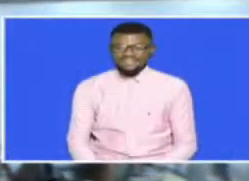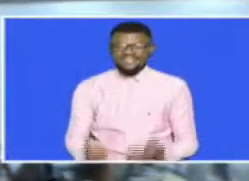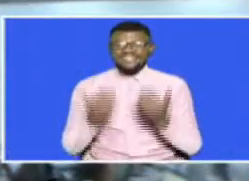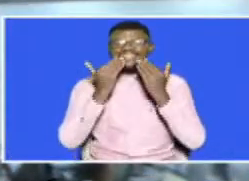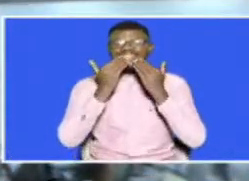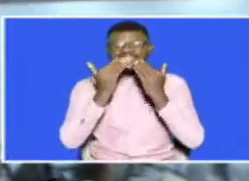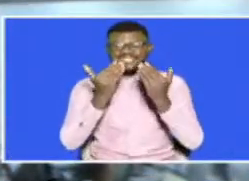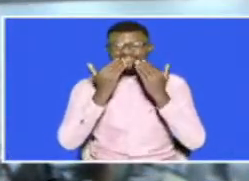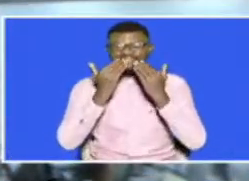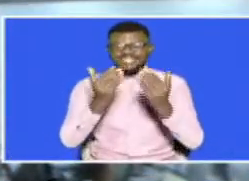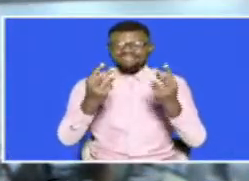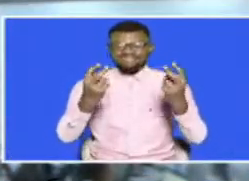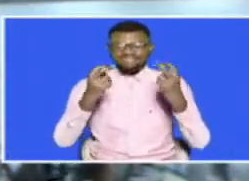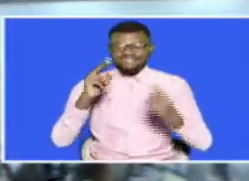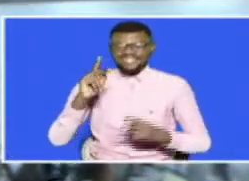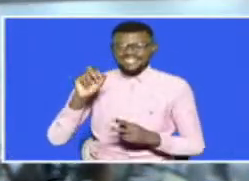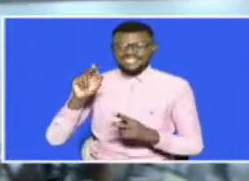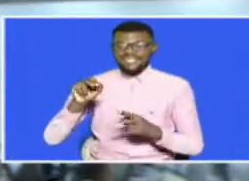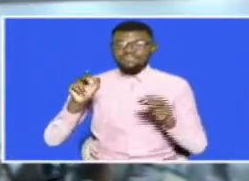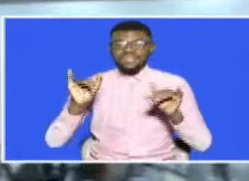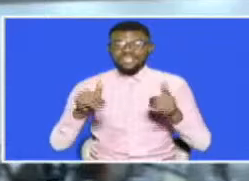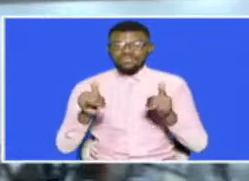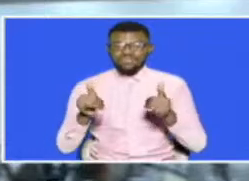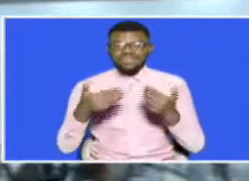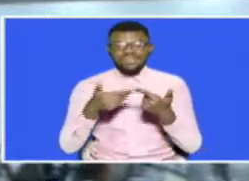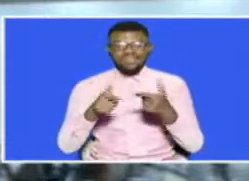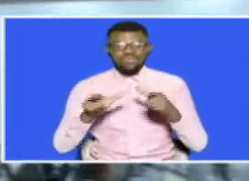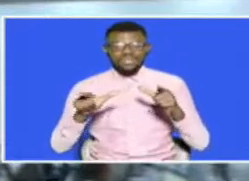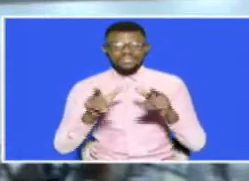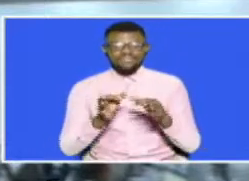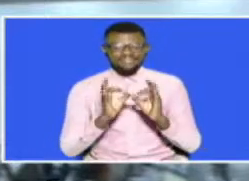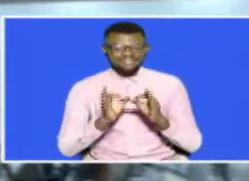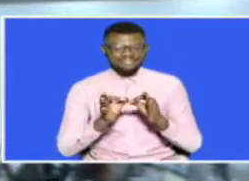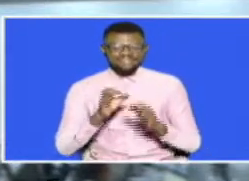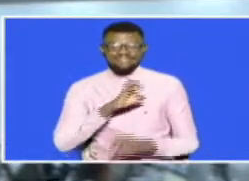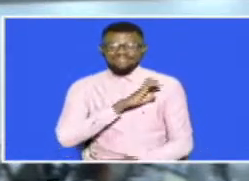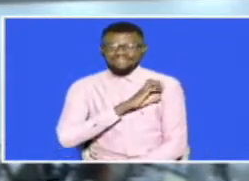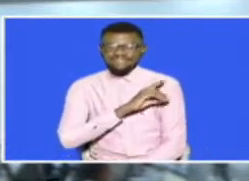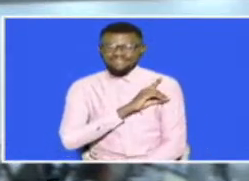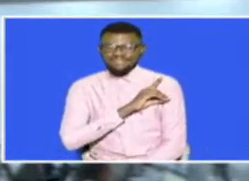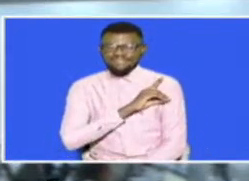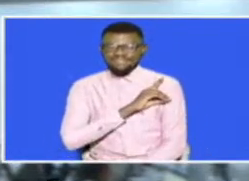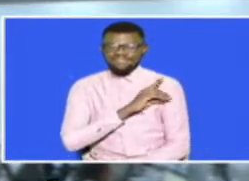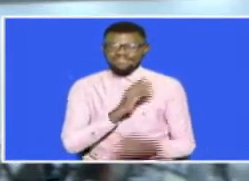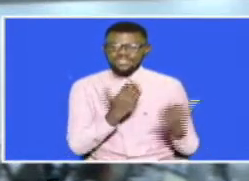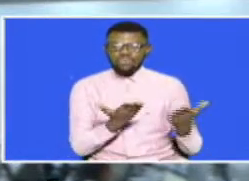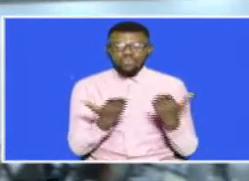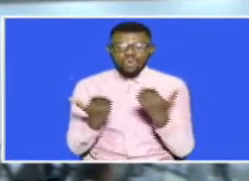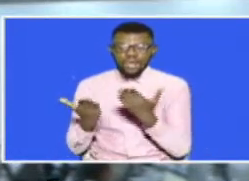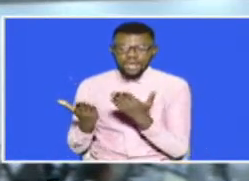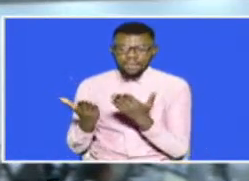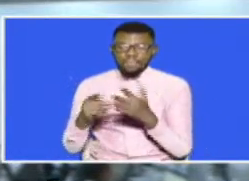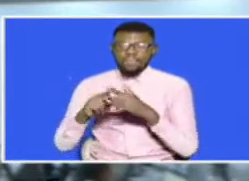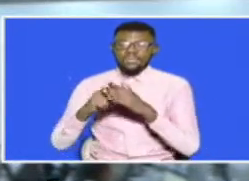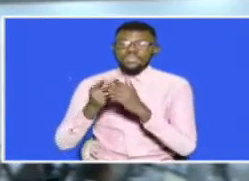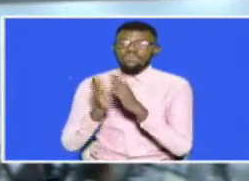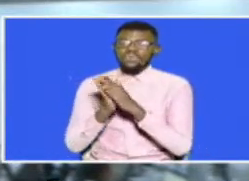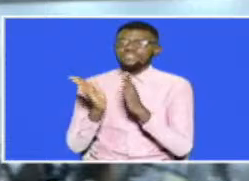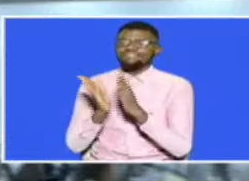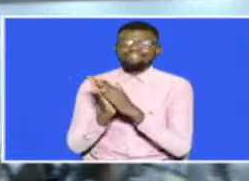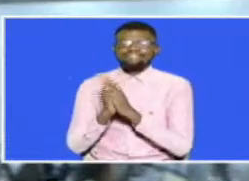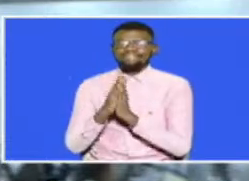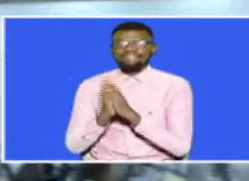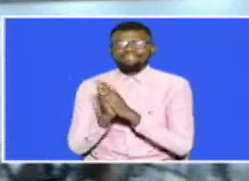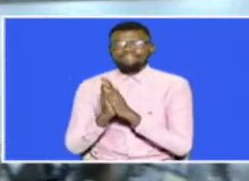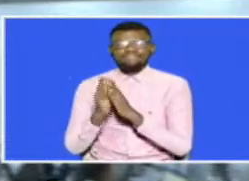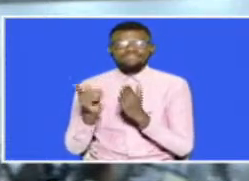Asante sana kwa kuchagua KTN leo weekend, nasaidia na Damien Evans upande wa lugha ya ishara. Karibu mtazamaji, tunaanza na taarifa ya